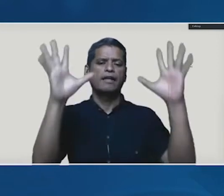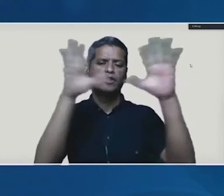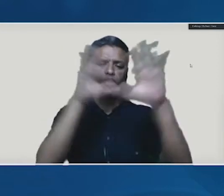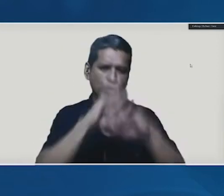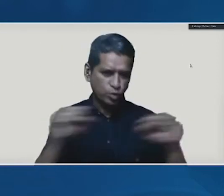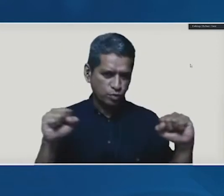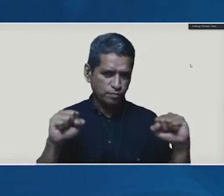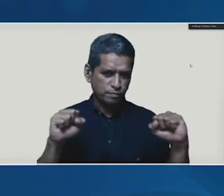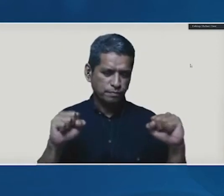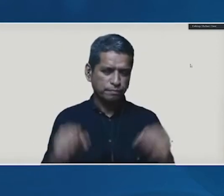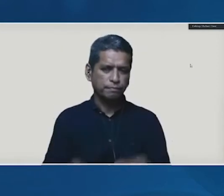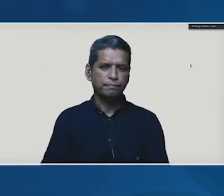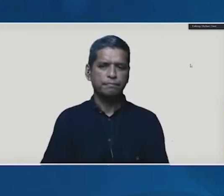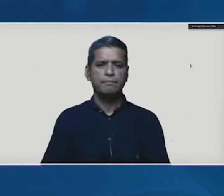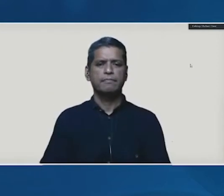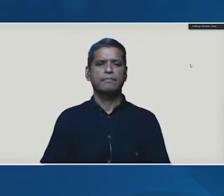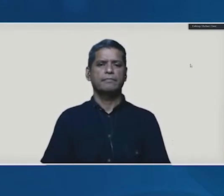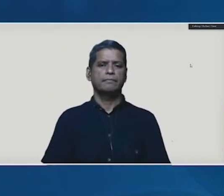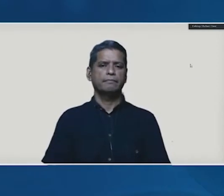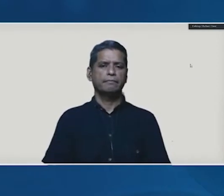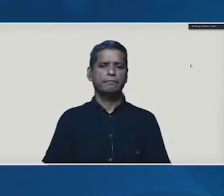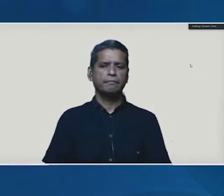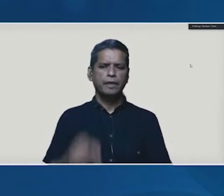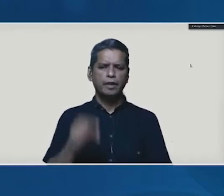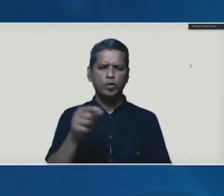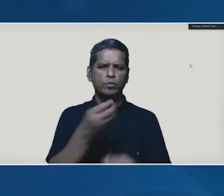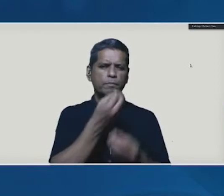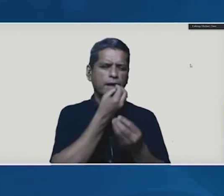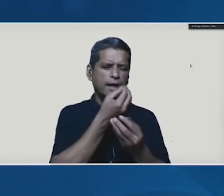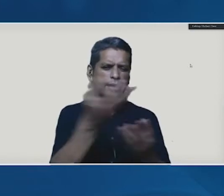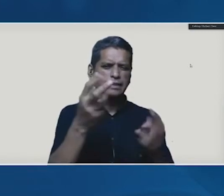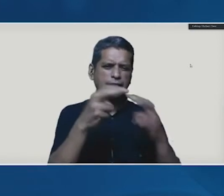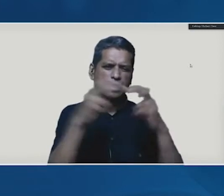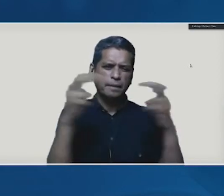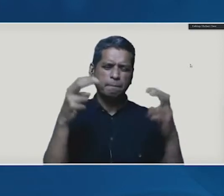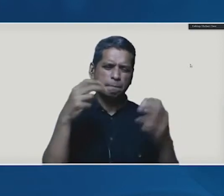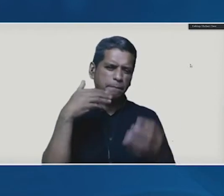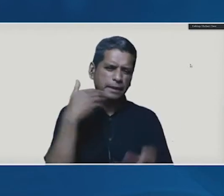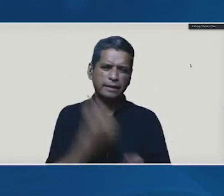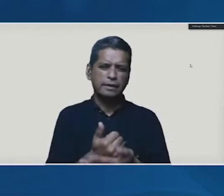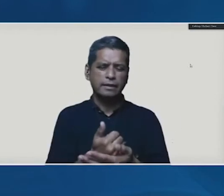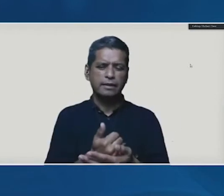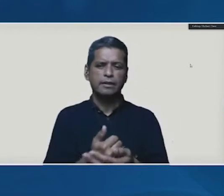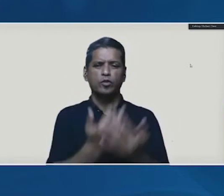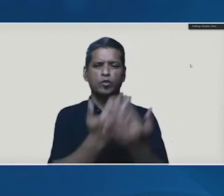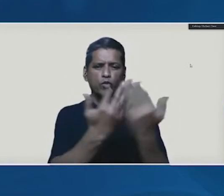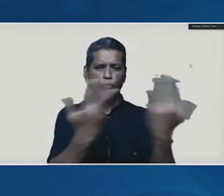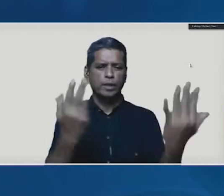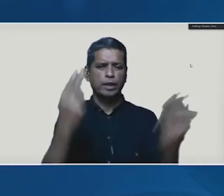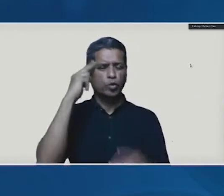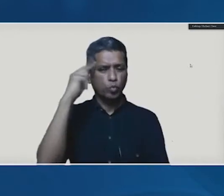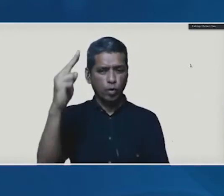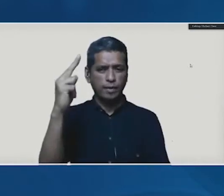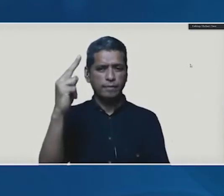Dan tidaklah satu kabar yang sangat penting bagi bangsa Israel bagi umat Tuhan pada waktu itu ada waktu Daniel